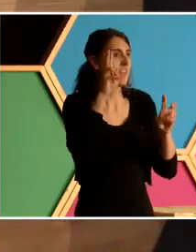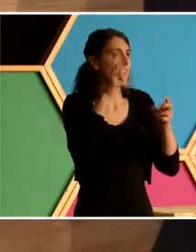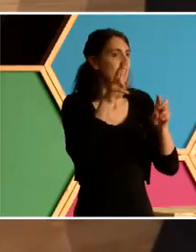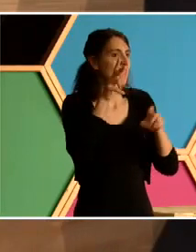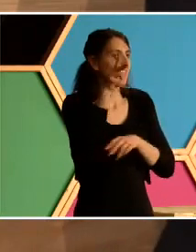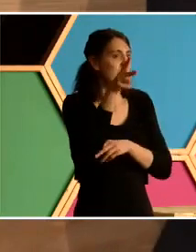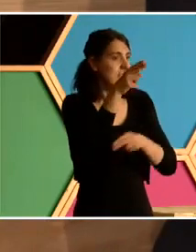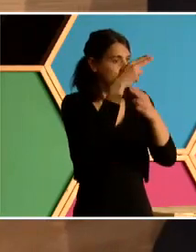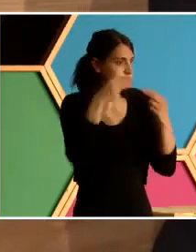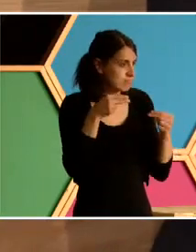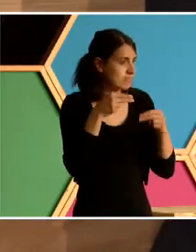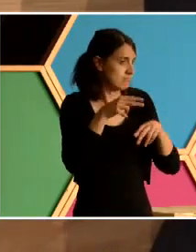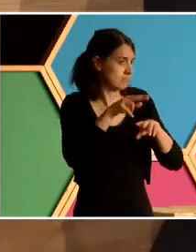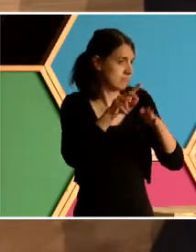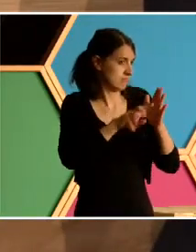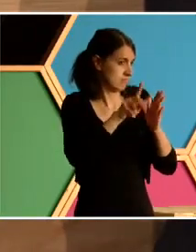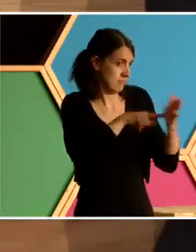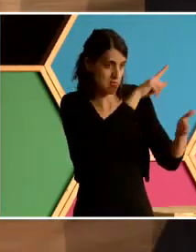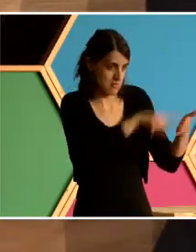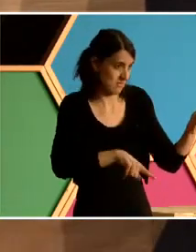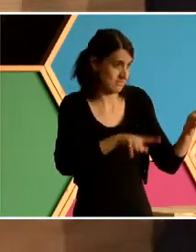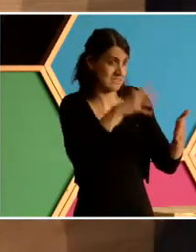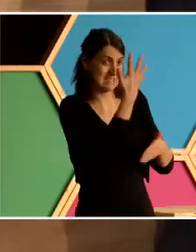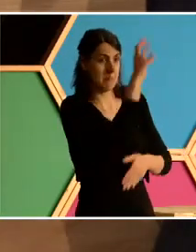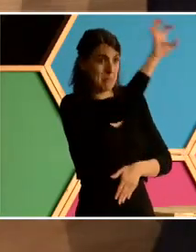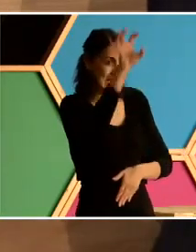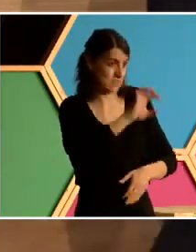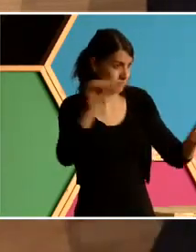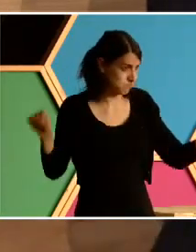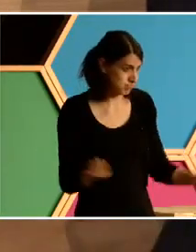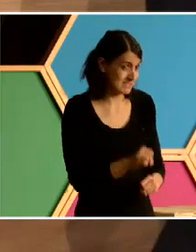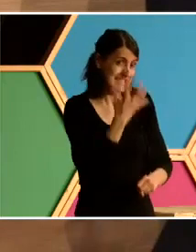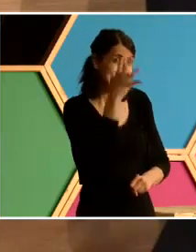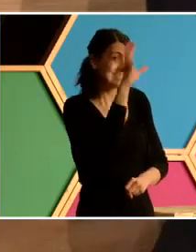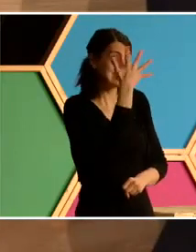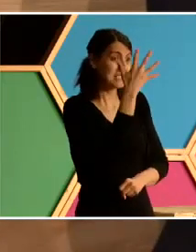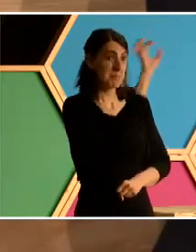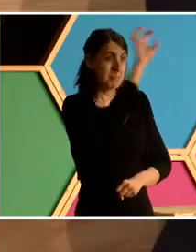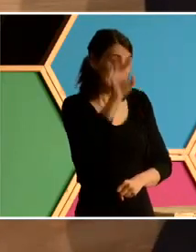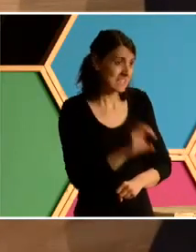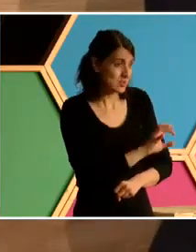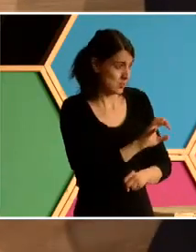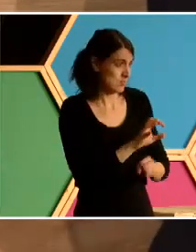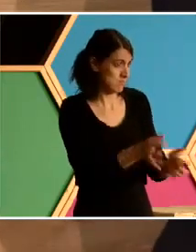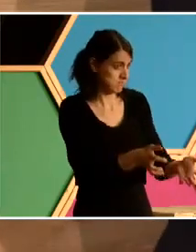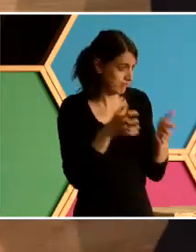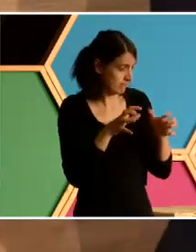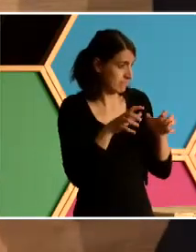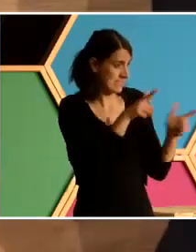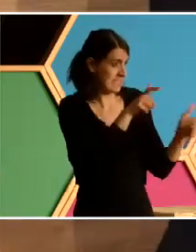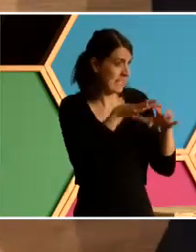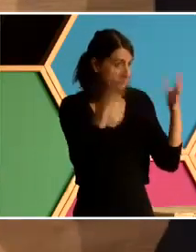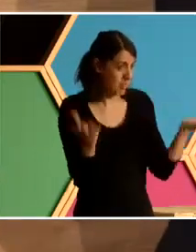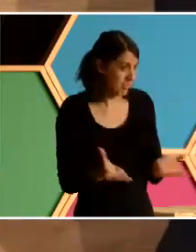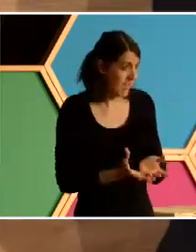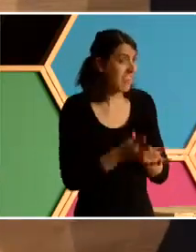en les 5 grans potències, que són les triomfadores de la Guerra Mundial, ni tan sols són les més importants en aquest moment, però en canvi no els hi han de